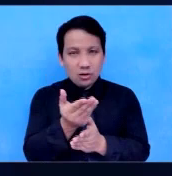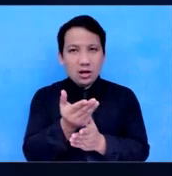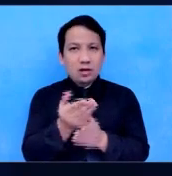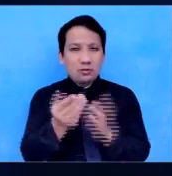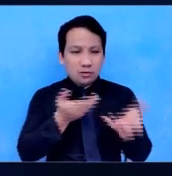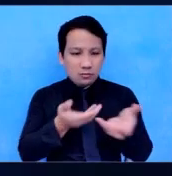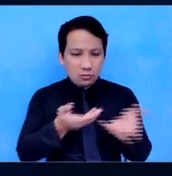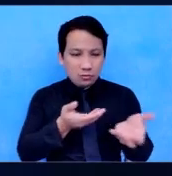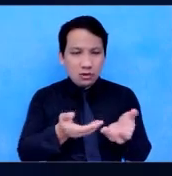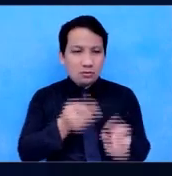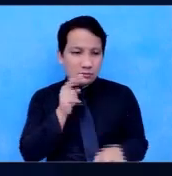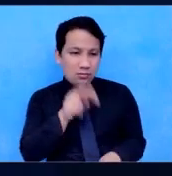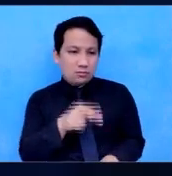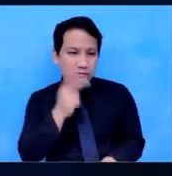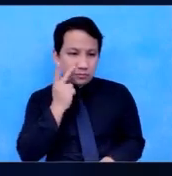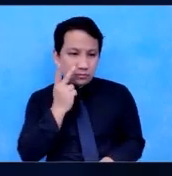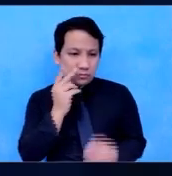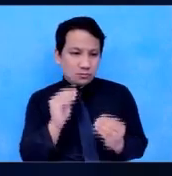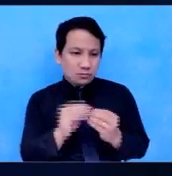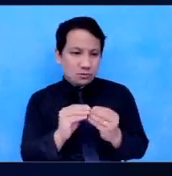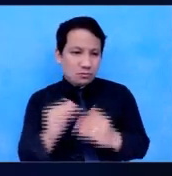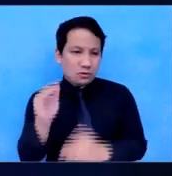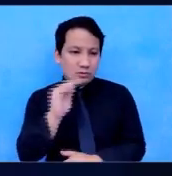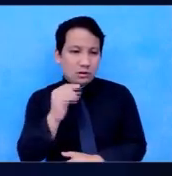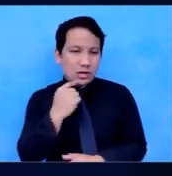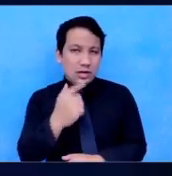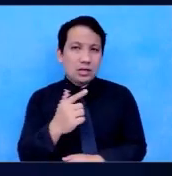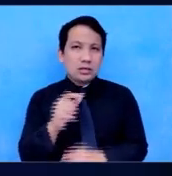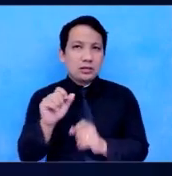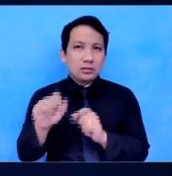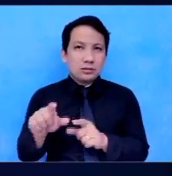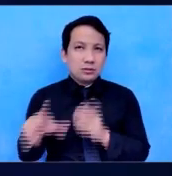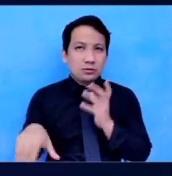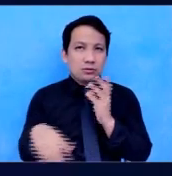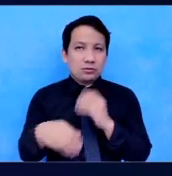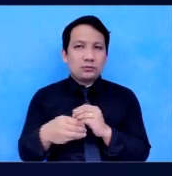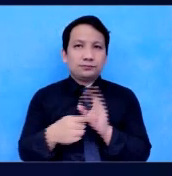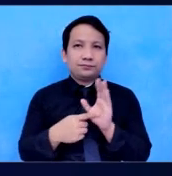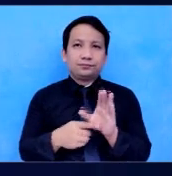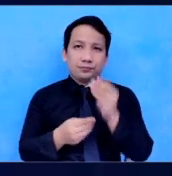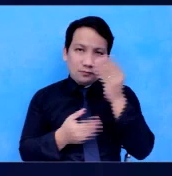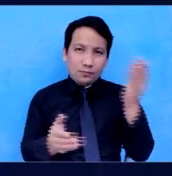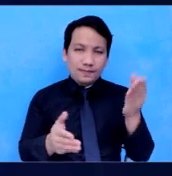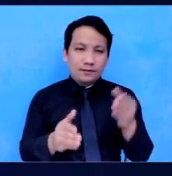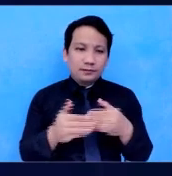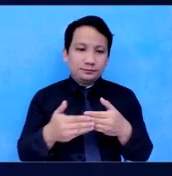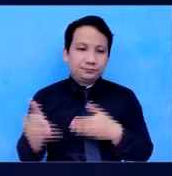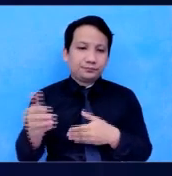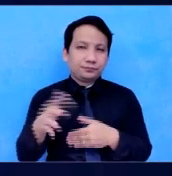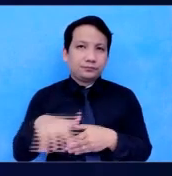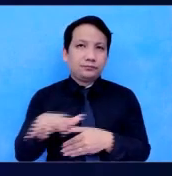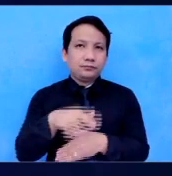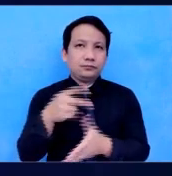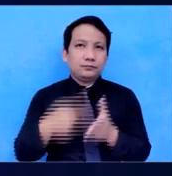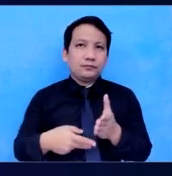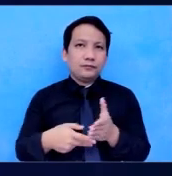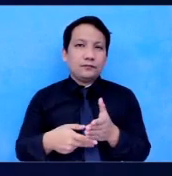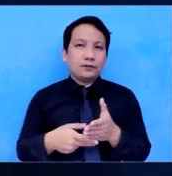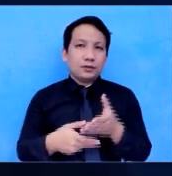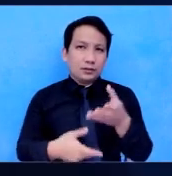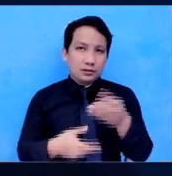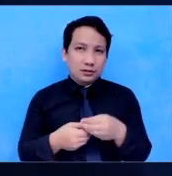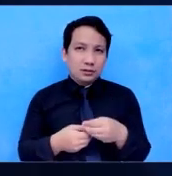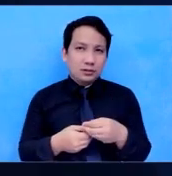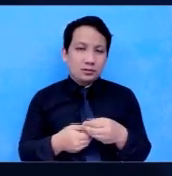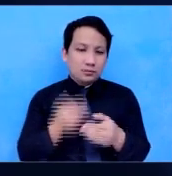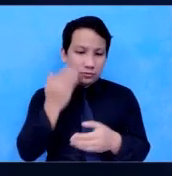see, kasi kadalasan po niyan sasabihin ng tindera na yung bagsak sa kanila ng commodity, ganito ang presyo, kaya ganito ang kanilang benta.